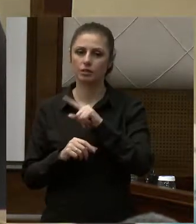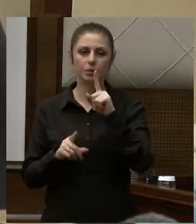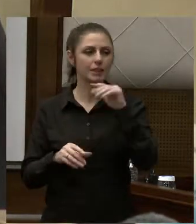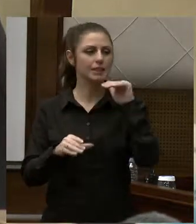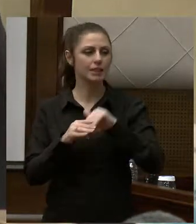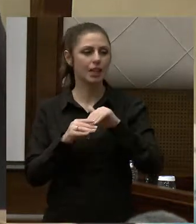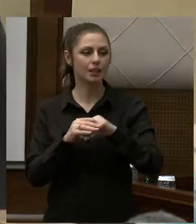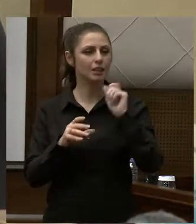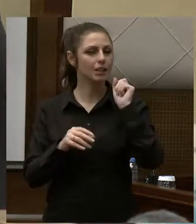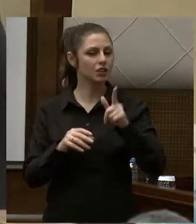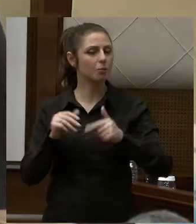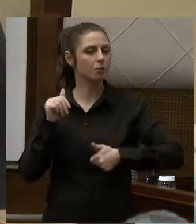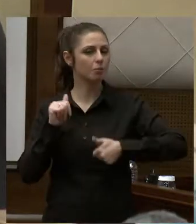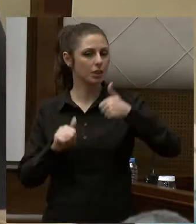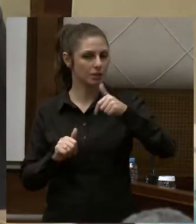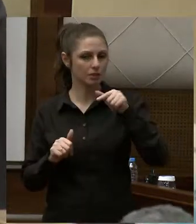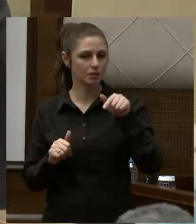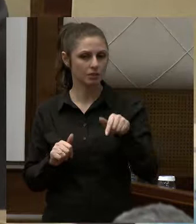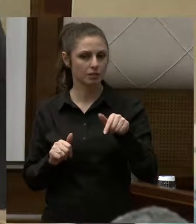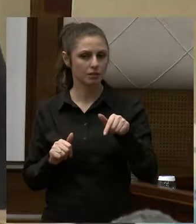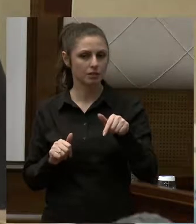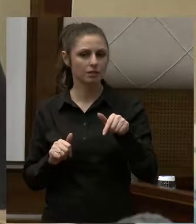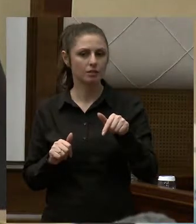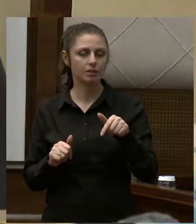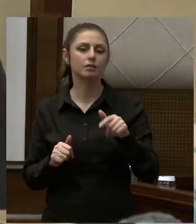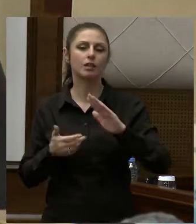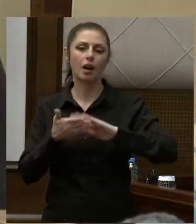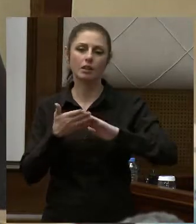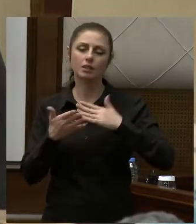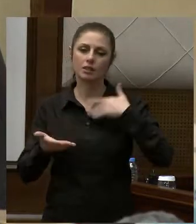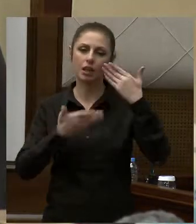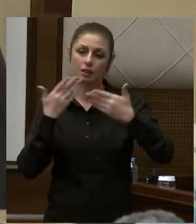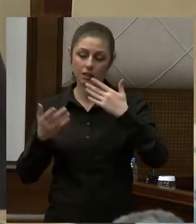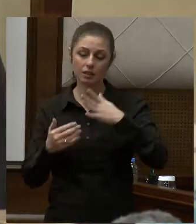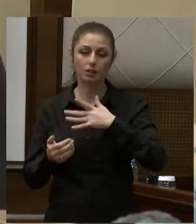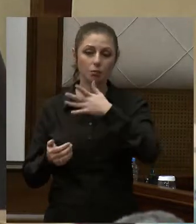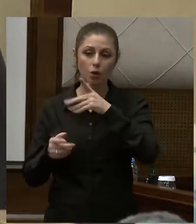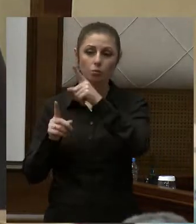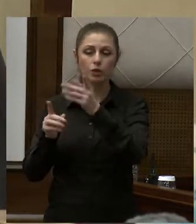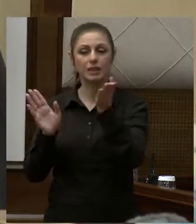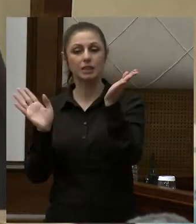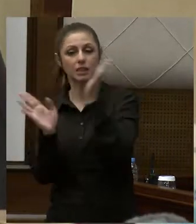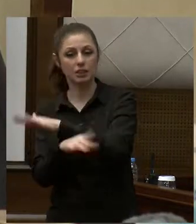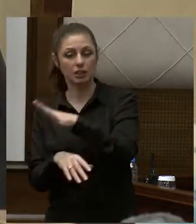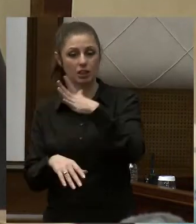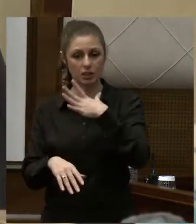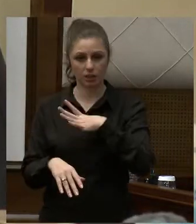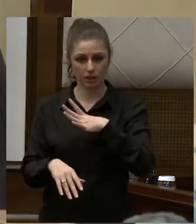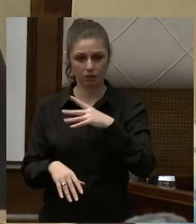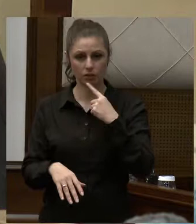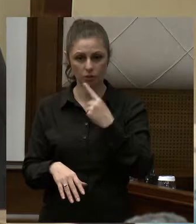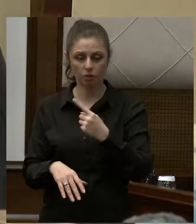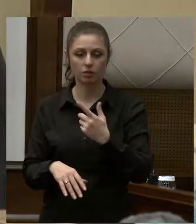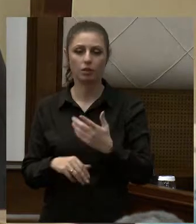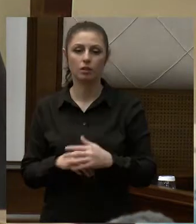ilçe başkanının, ki bizim AK Parti ilçe başkanlarına bir arkadaşımızı kastettiğini biliyorum, yıkacağım dediğini söyledi. Bu arkadaşımız orada